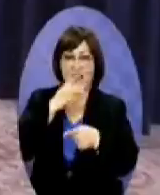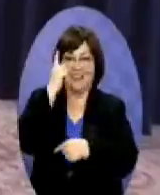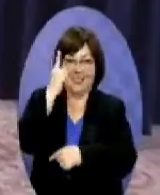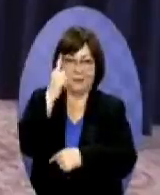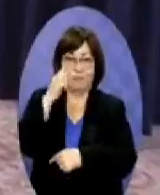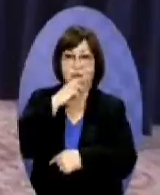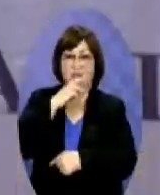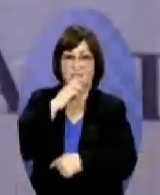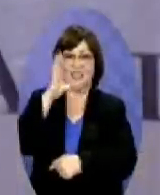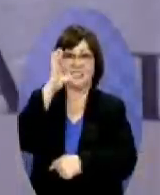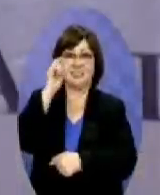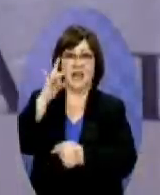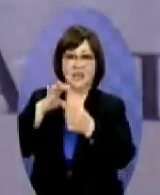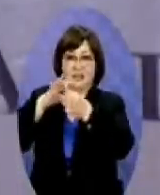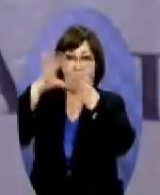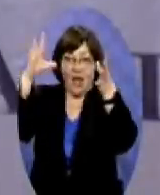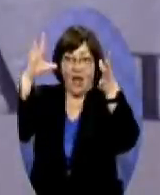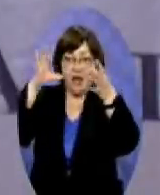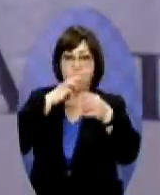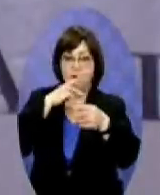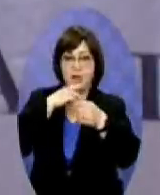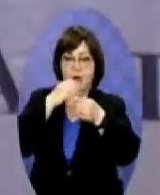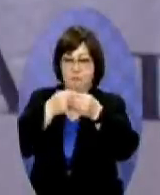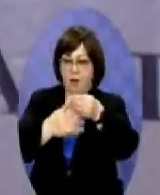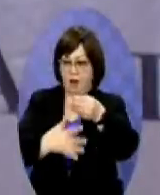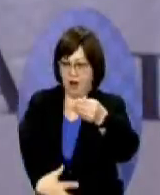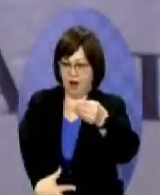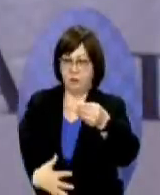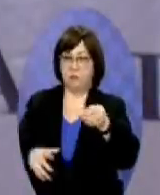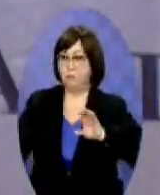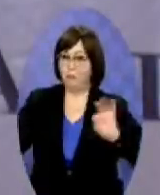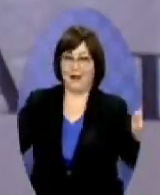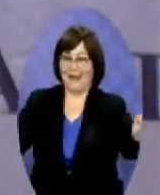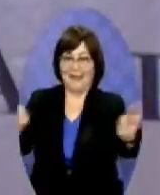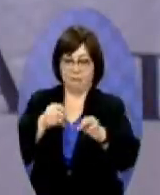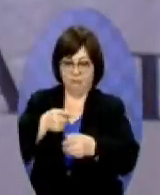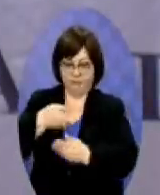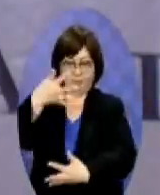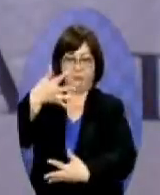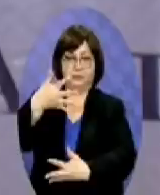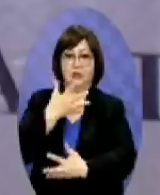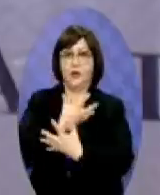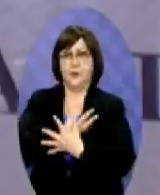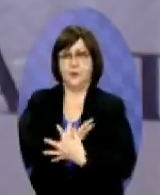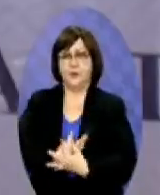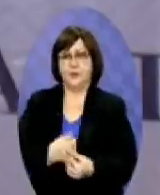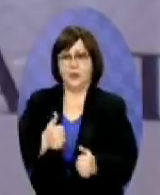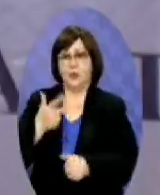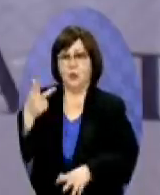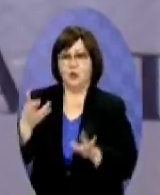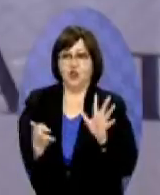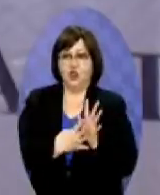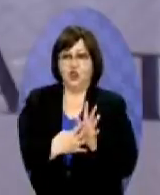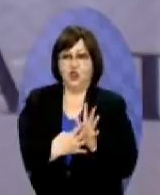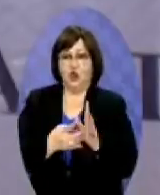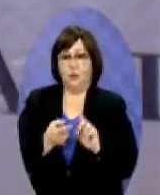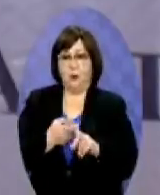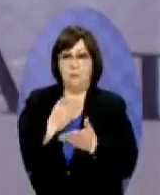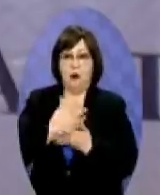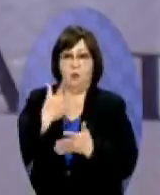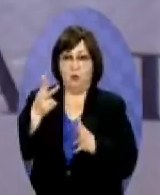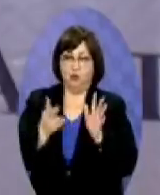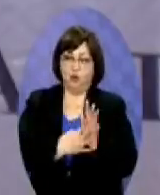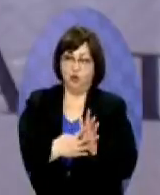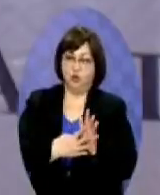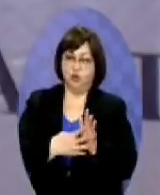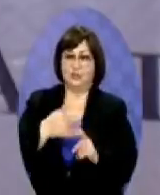эхэлжээ. 19 онд бол улсын төлөвийн байгууллагаас энэ холбогдсон байгаа 39 за энэ бол нийт